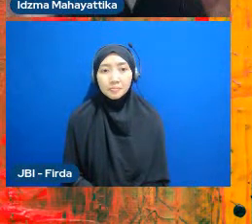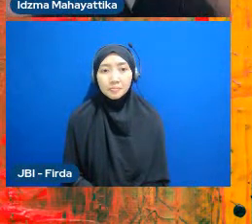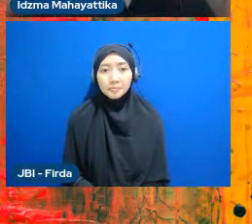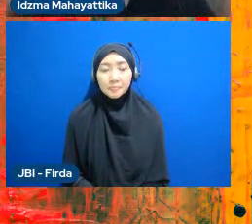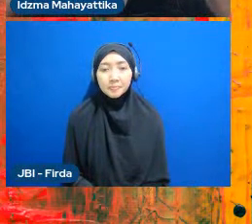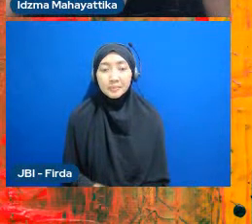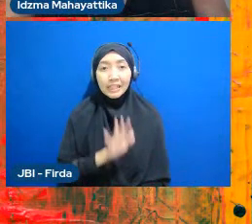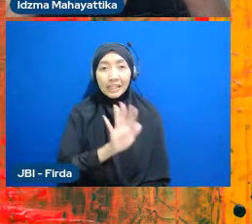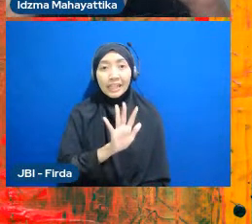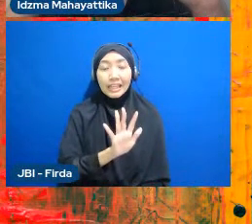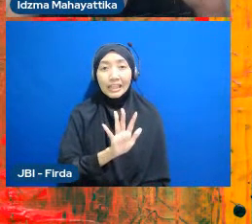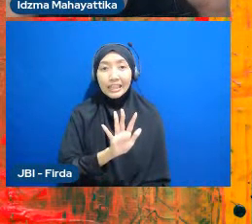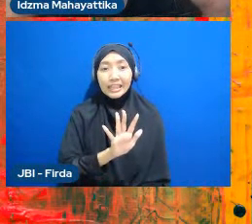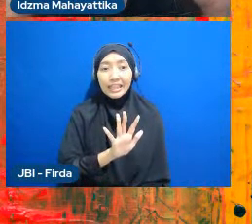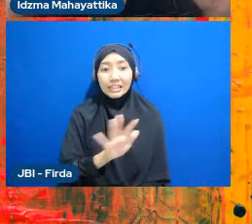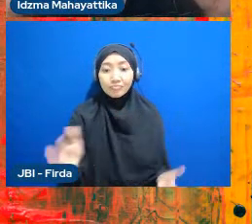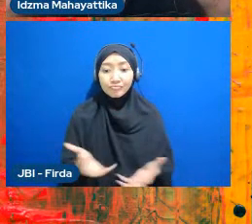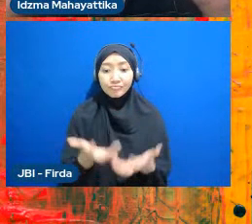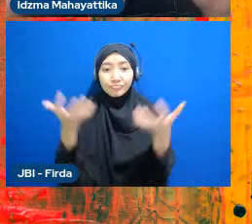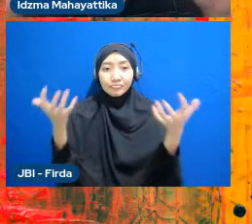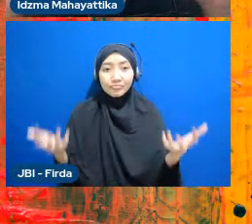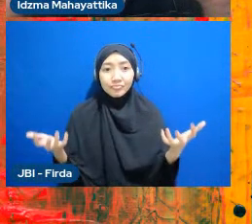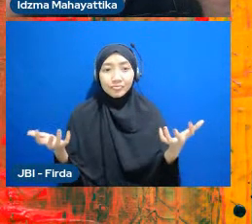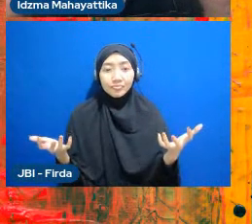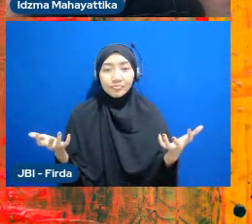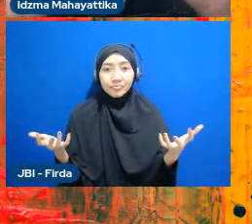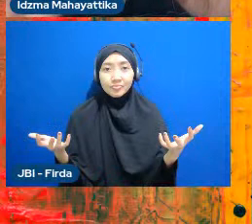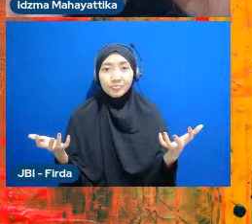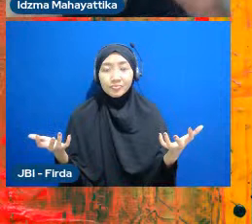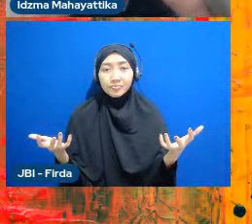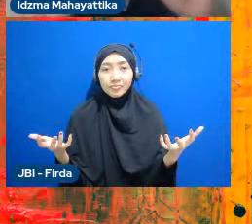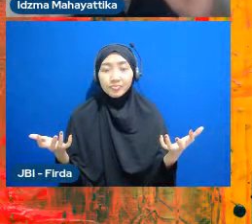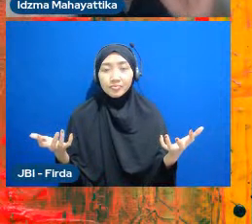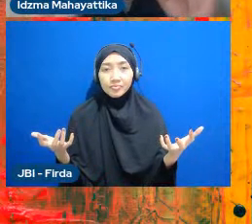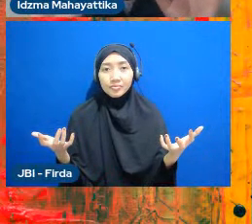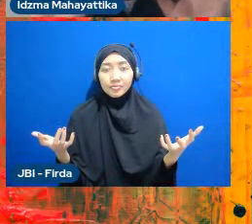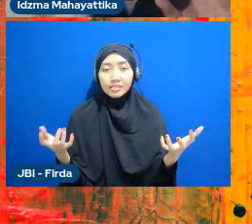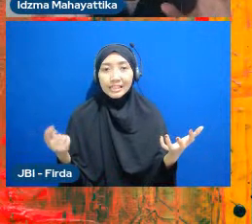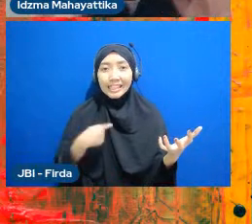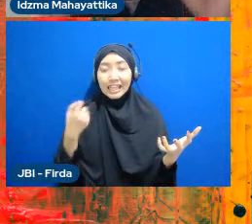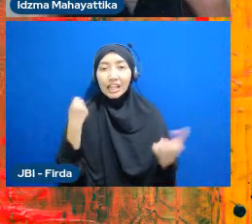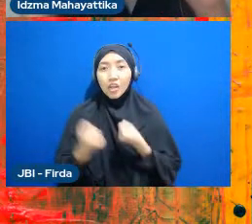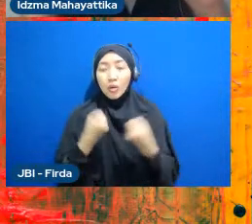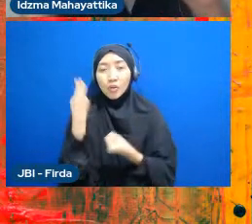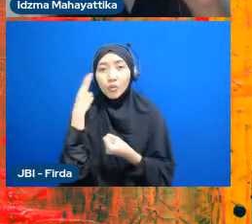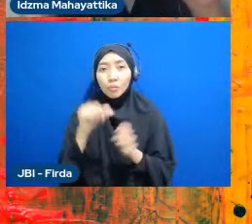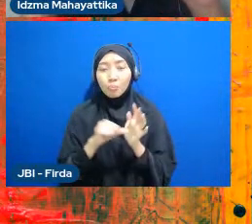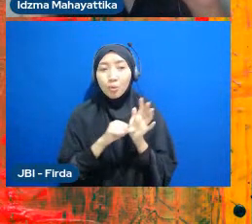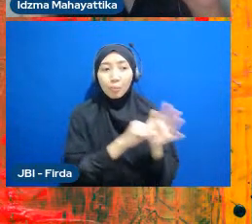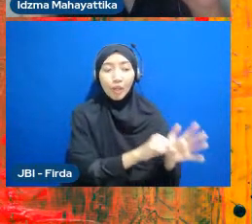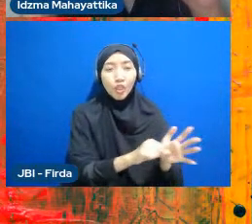nanti di dua hal ini itu bisa kita lakukan untuk membantu anak